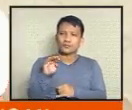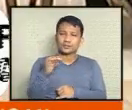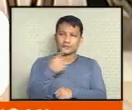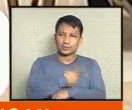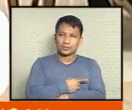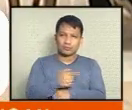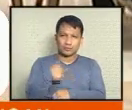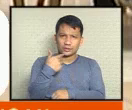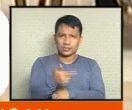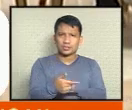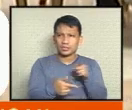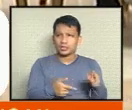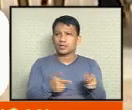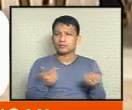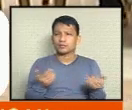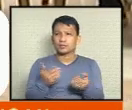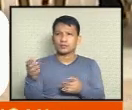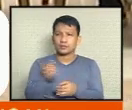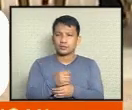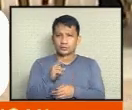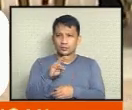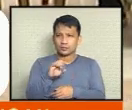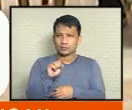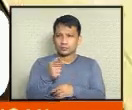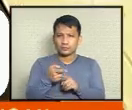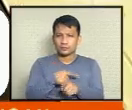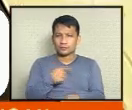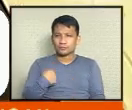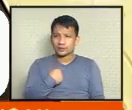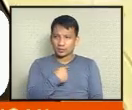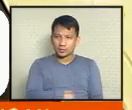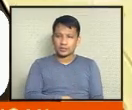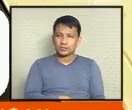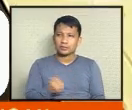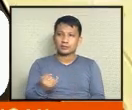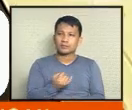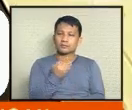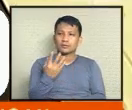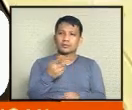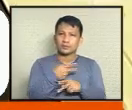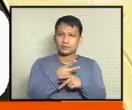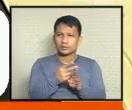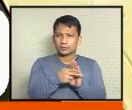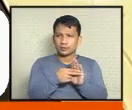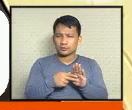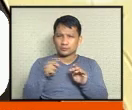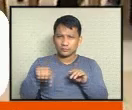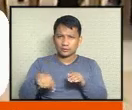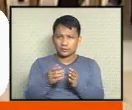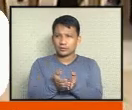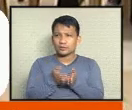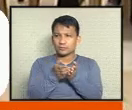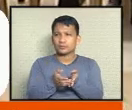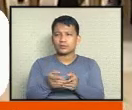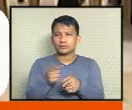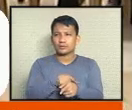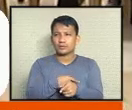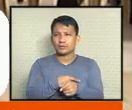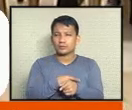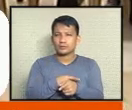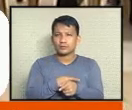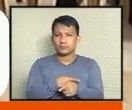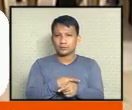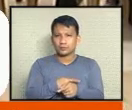sa 14-day quarantine ang mga cargo vessels mula China. Ilan pa naman daw sa mga produktong nasa mga barkong ito ay perishable